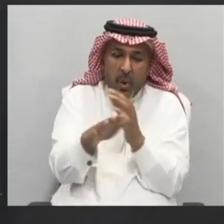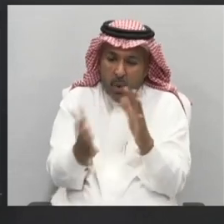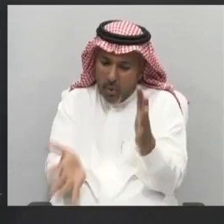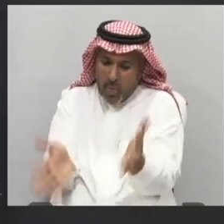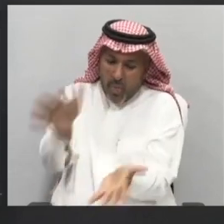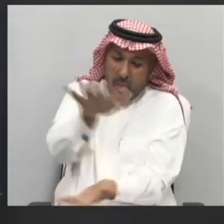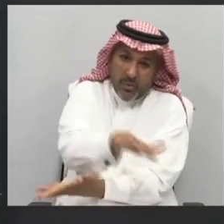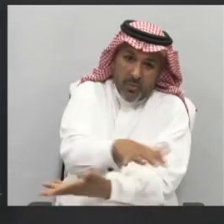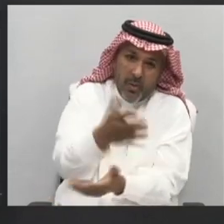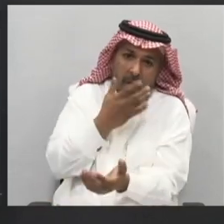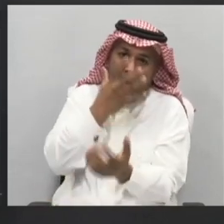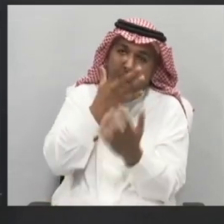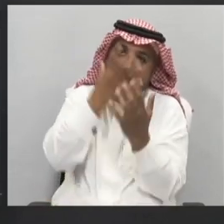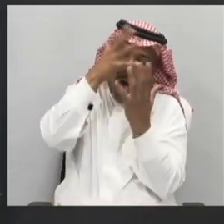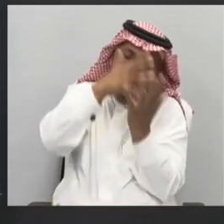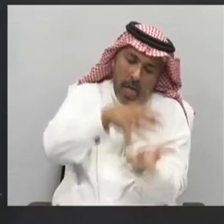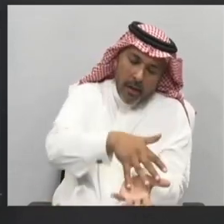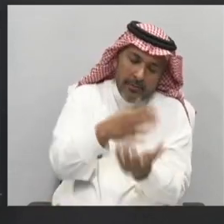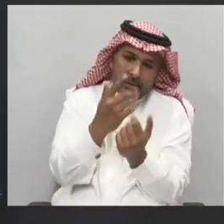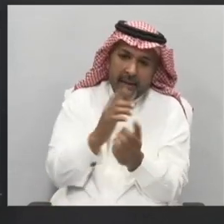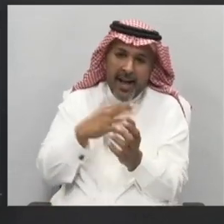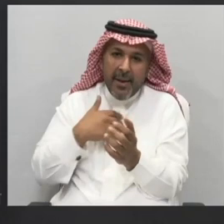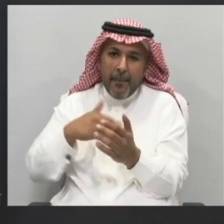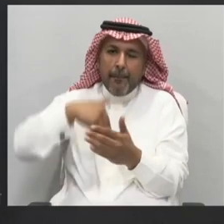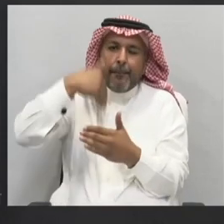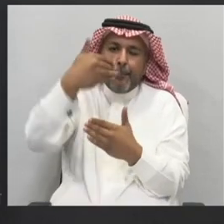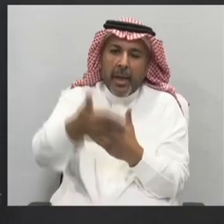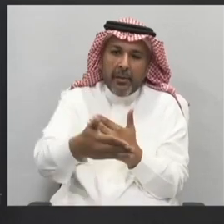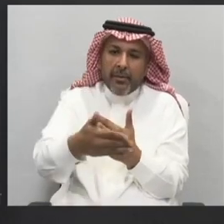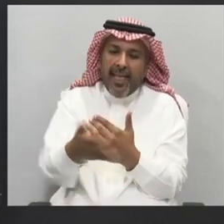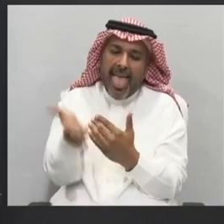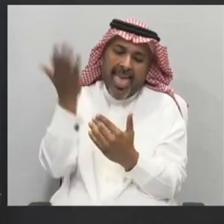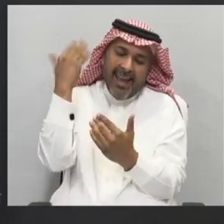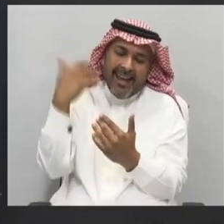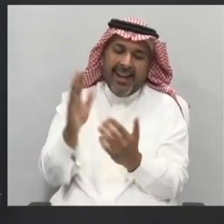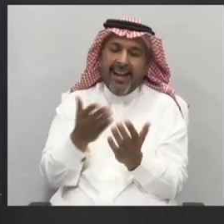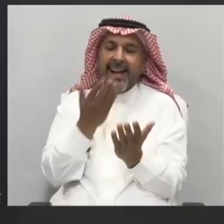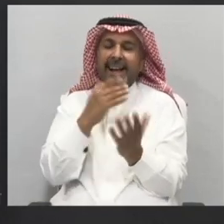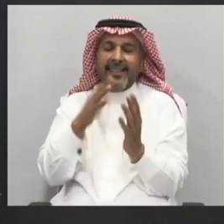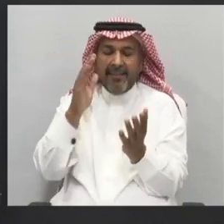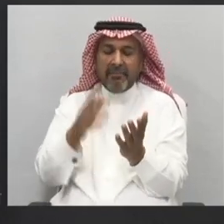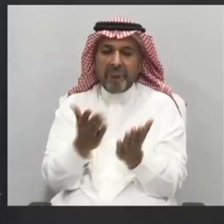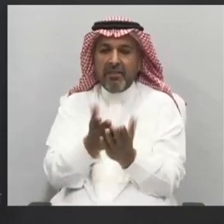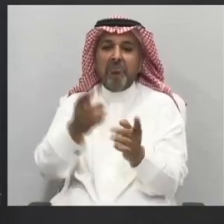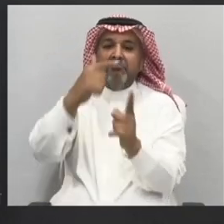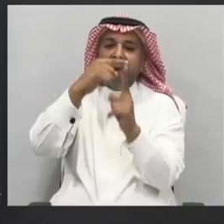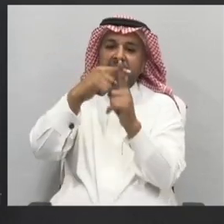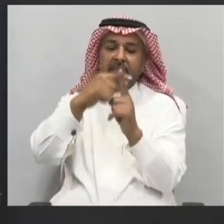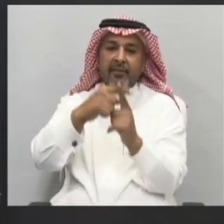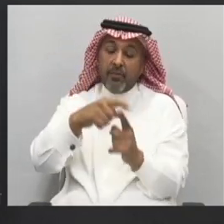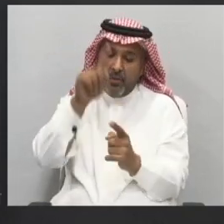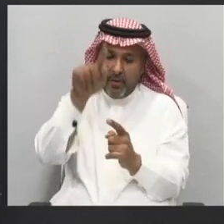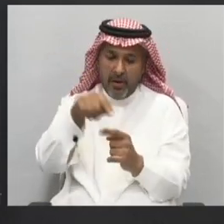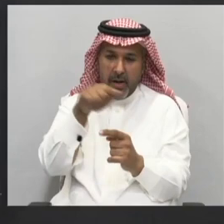موجودا لما استجاب دعائهم سبحانه وتعالى وهذا يدل على ان الله يسمع اذا كان الانسان